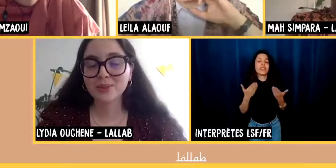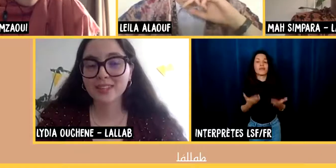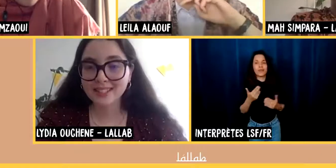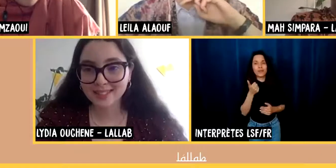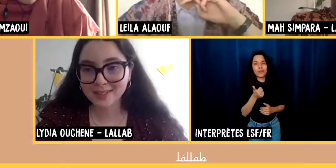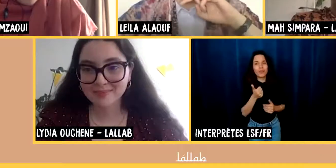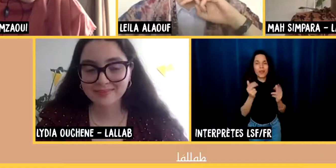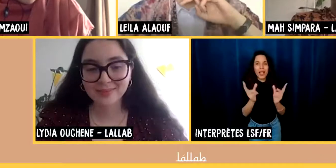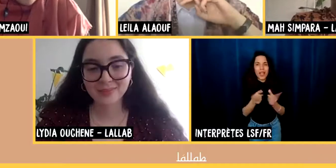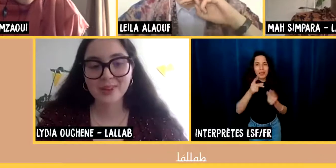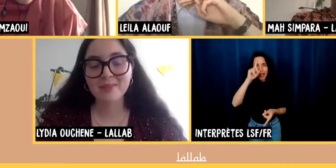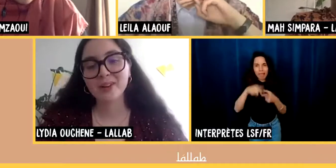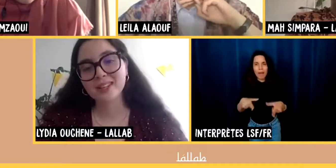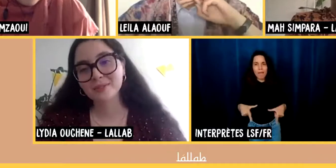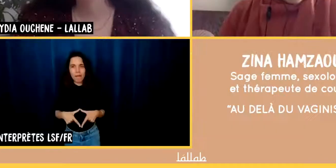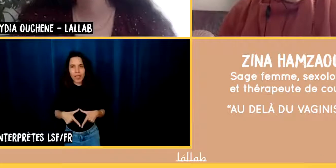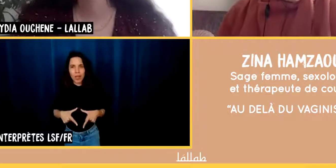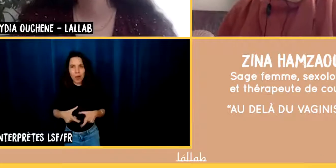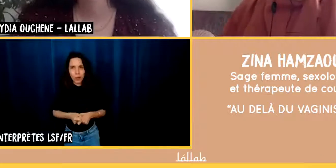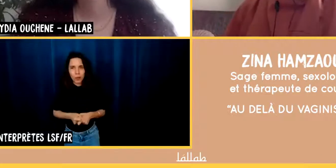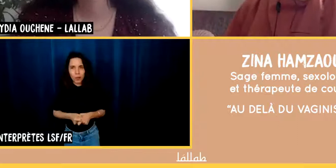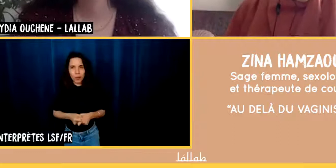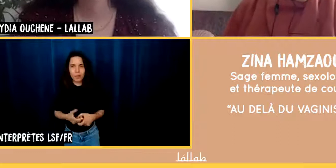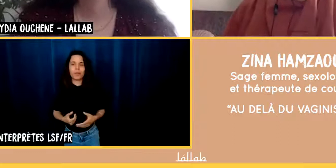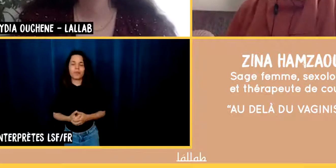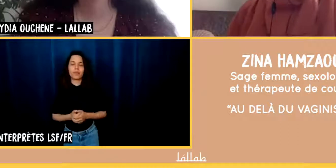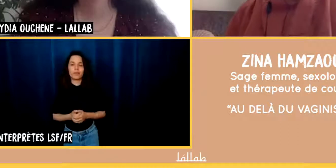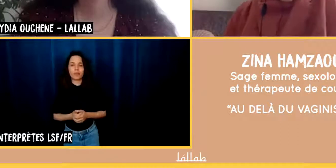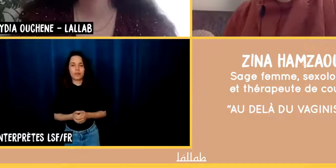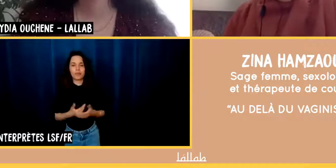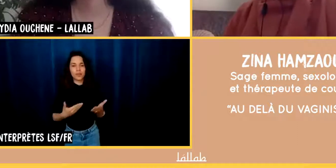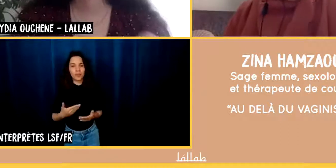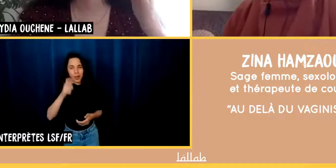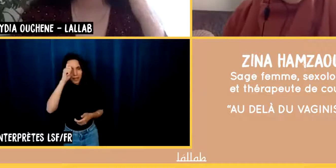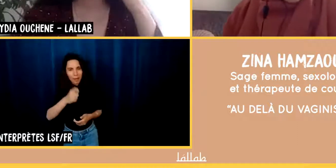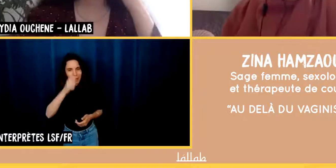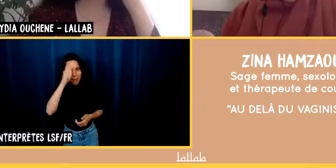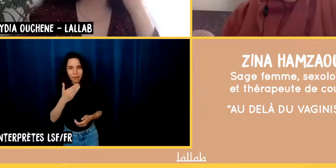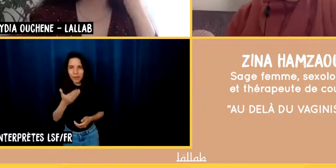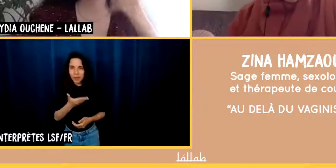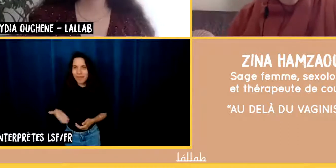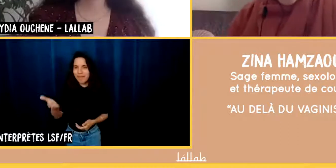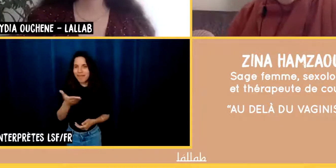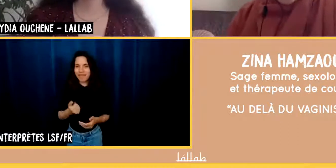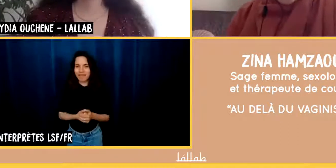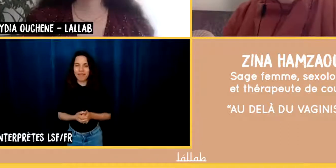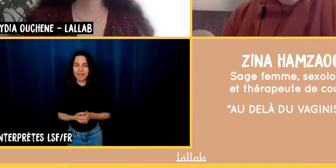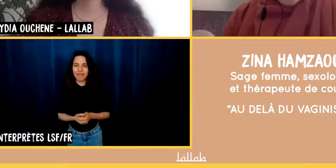de vaginisme. Donc, la parole est à vous, Zina. Salam alaikum, bonjour à toutes, peut-être tous aussi, comme disait